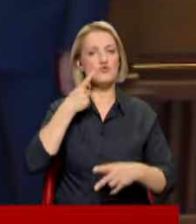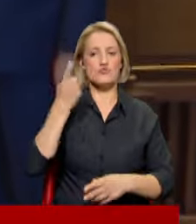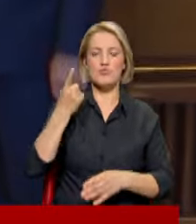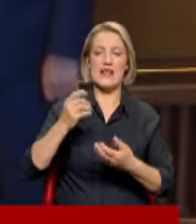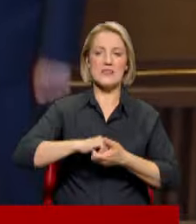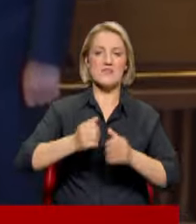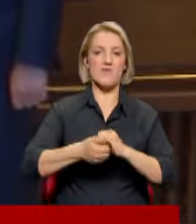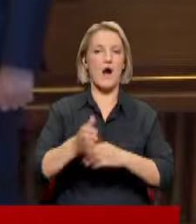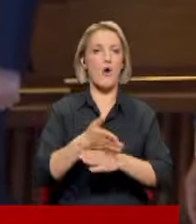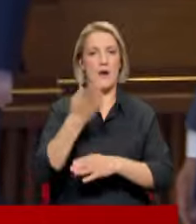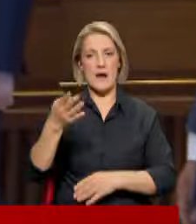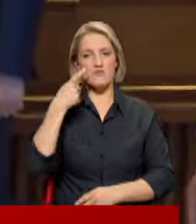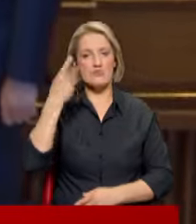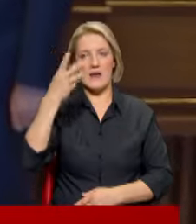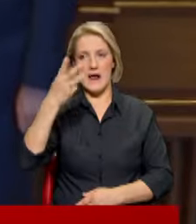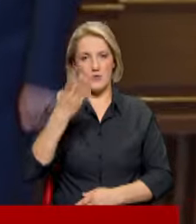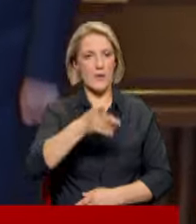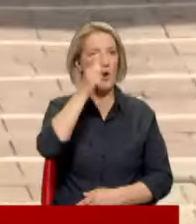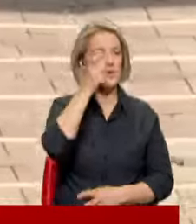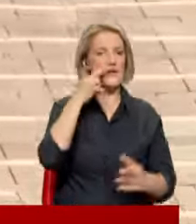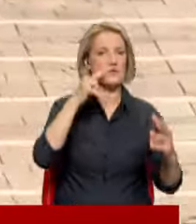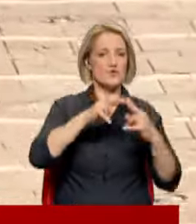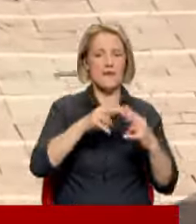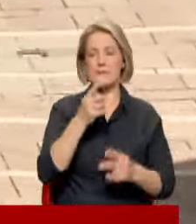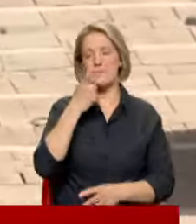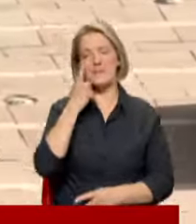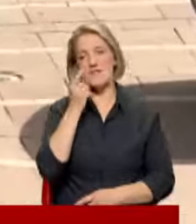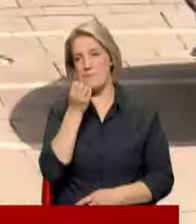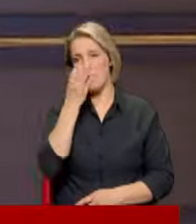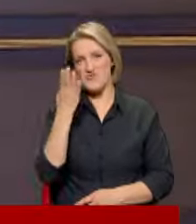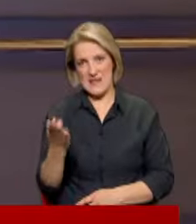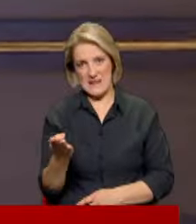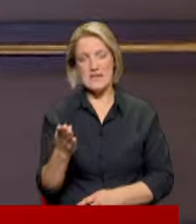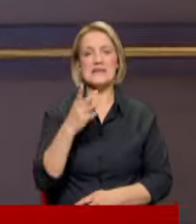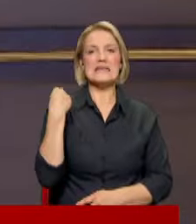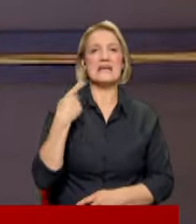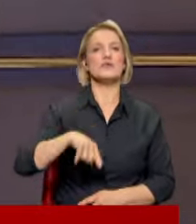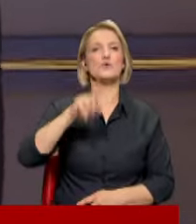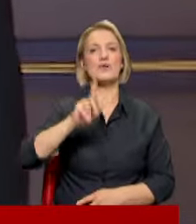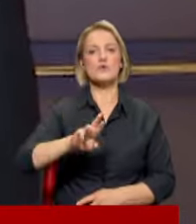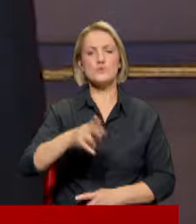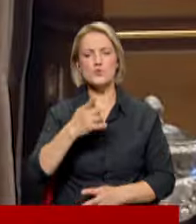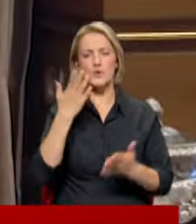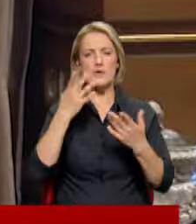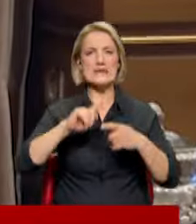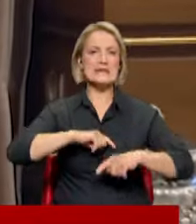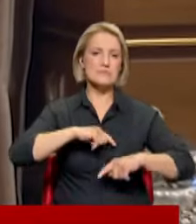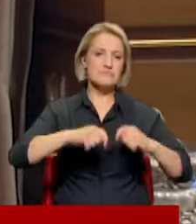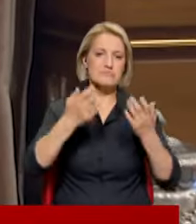İttifakı ortakları. Erdoğan özel görüşmesi, Bahçeli'nin mesajları sonrası yeni günde küslük, kırgınlık yok